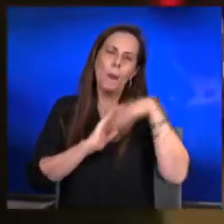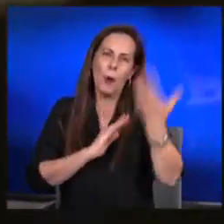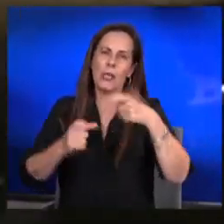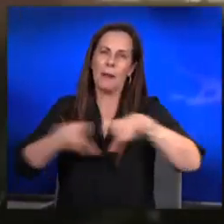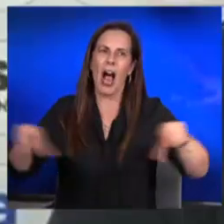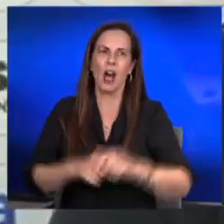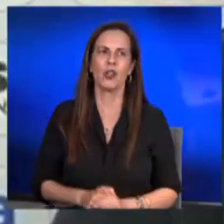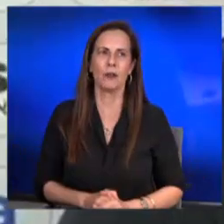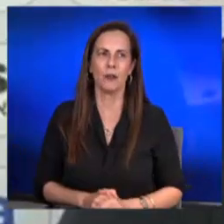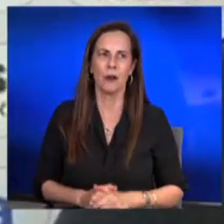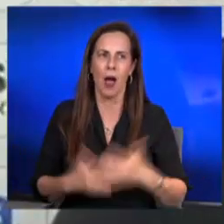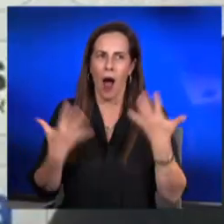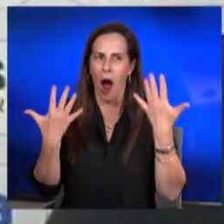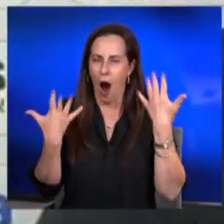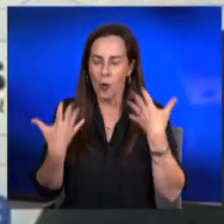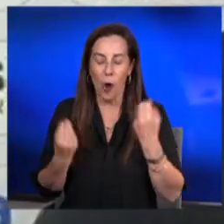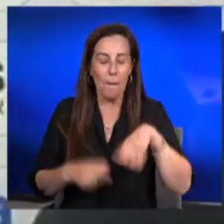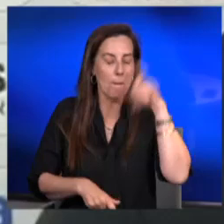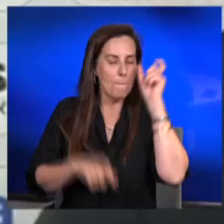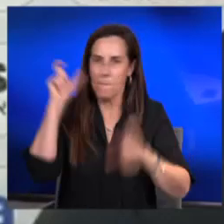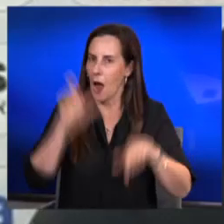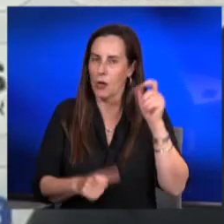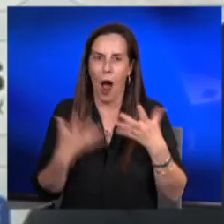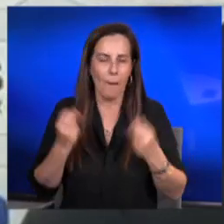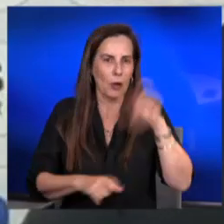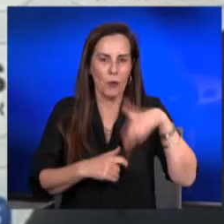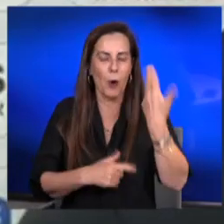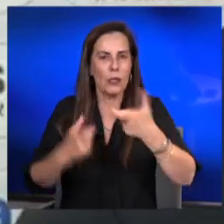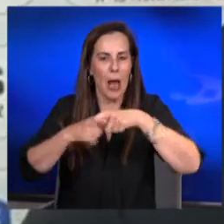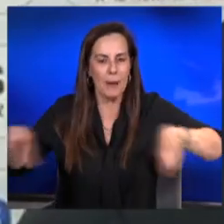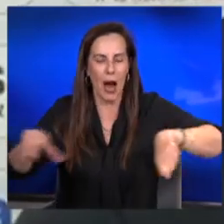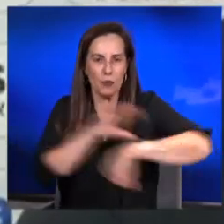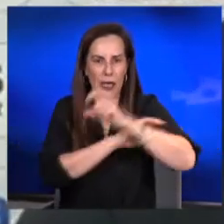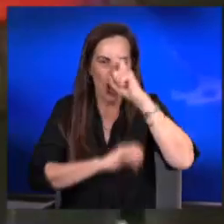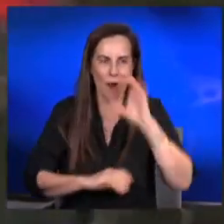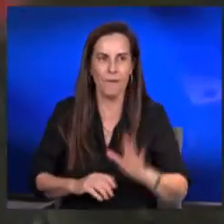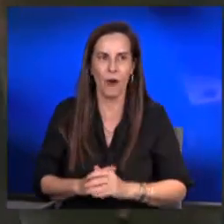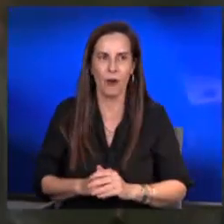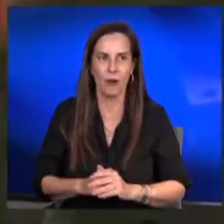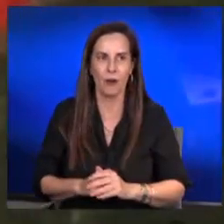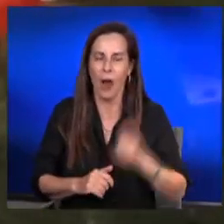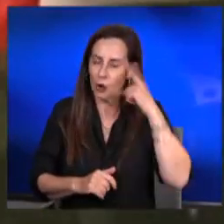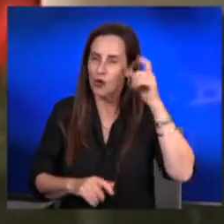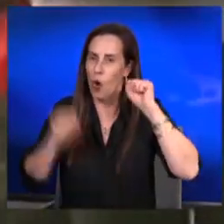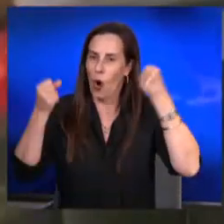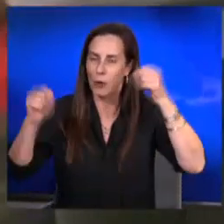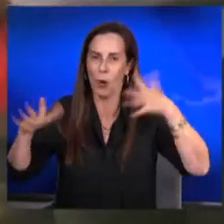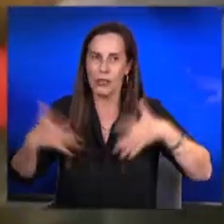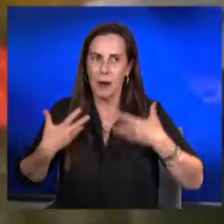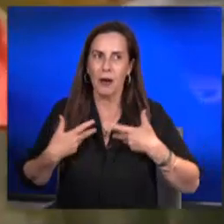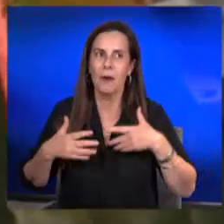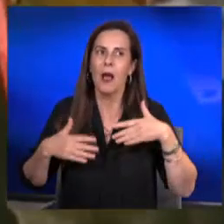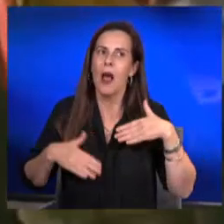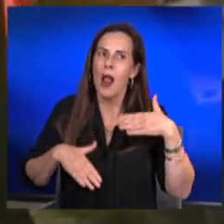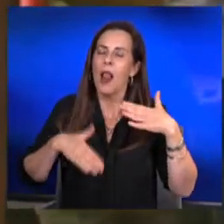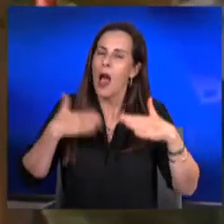הקהל היה פה הרבה אנשים מחוץ לבלומפילד, אני יודע שהם מאוד מאוד שמחים. לאט לאט אפשר